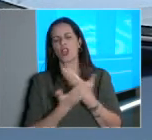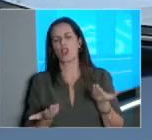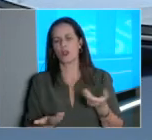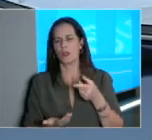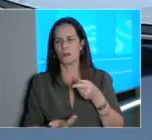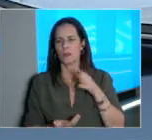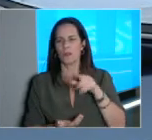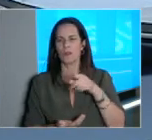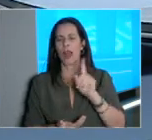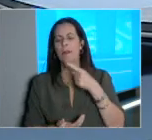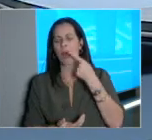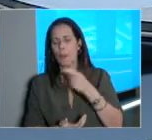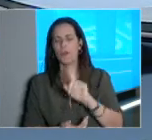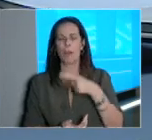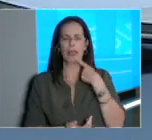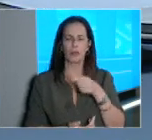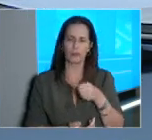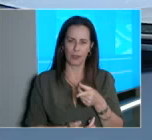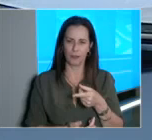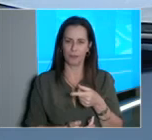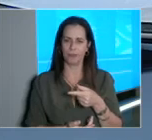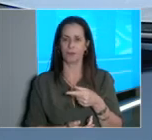מחר, ועל מי ידברו ועל מי לא ידברו. יש